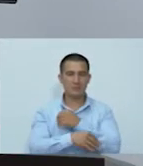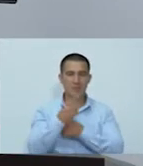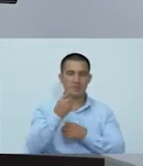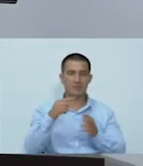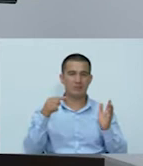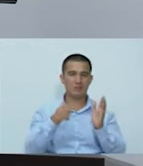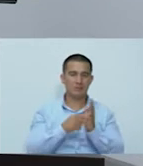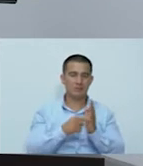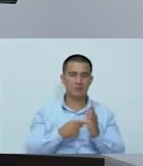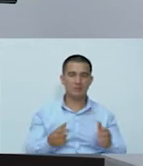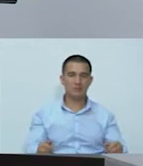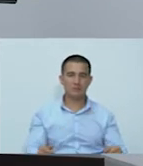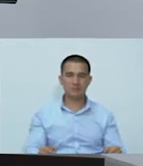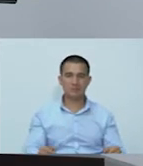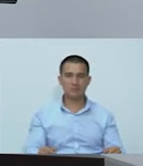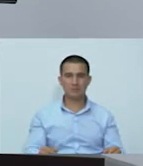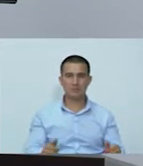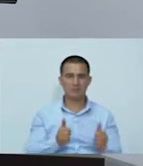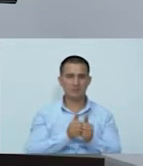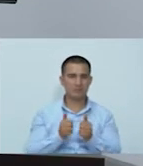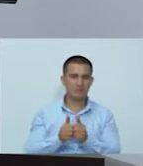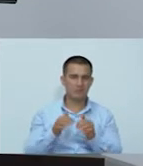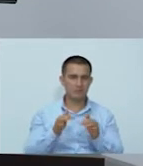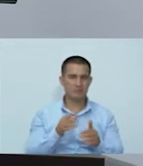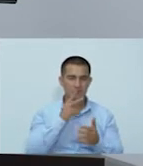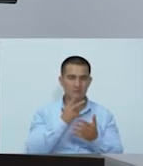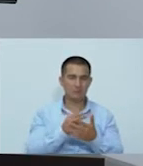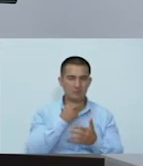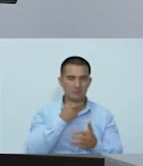Yon tomoniga yelim suramiz va